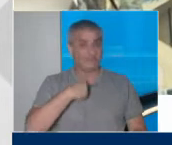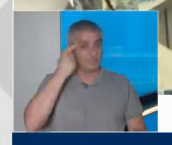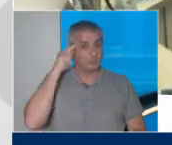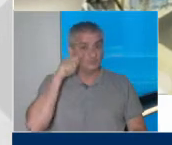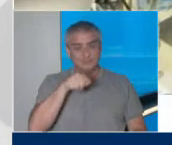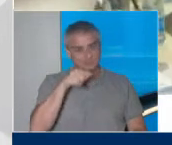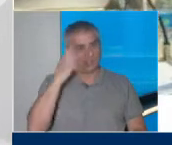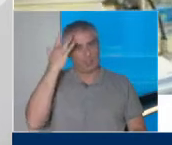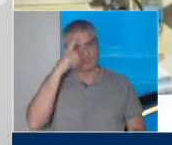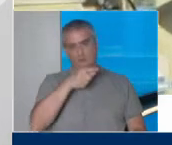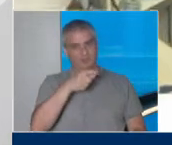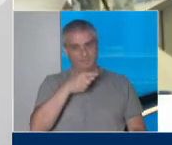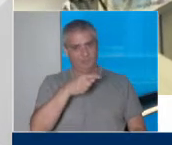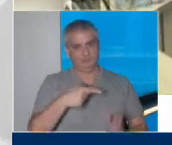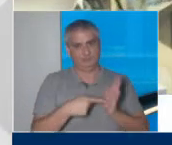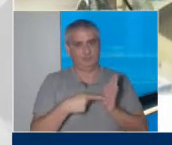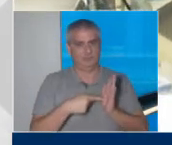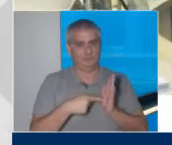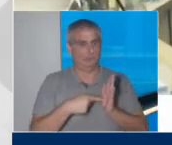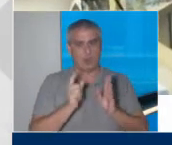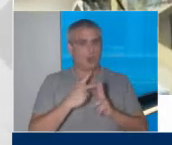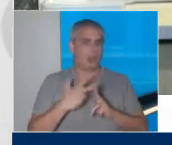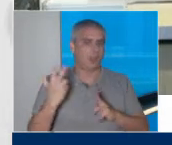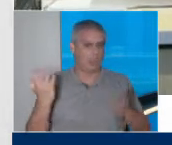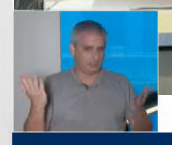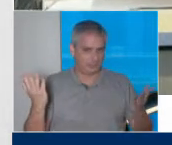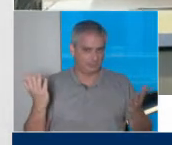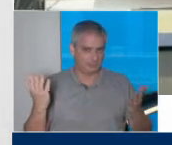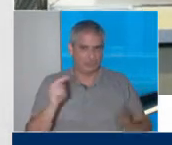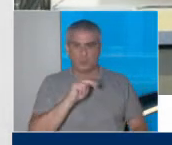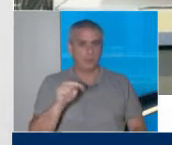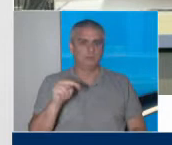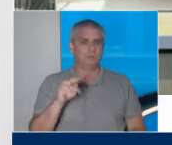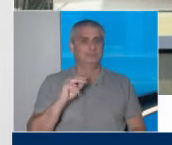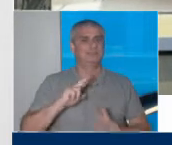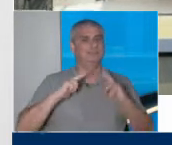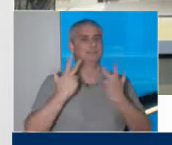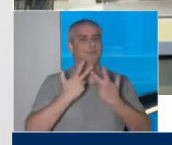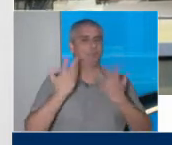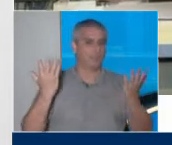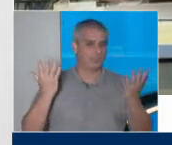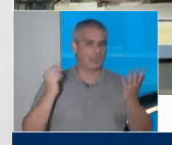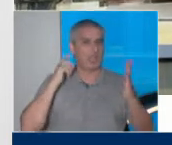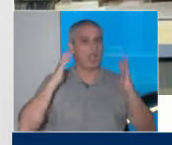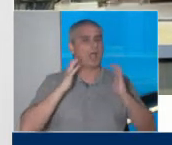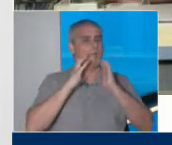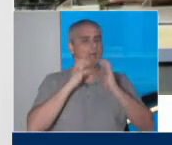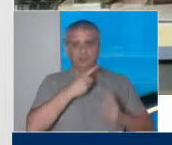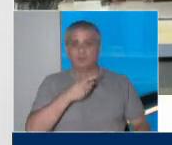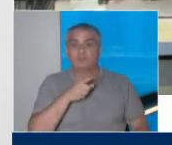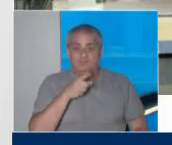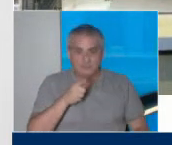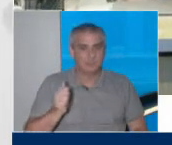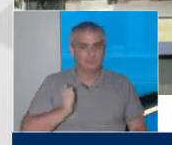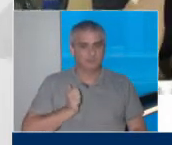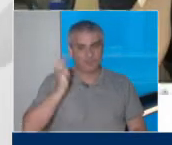שזו המחשבה שעומדת מאחורי הדברים, לאו דווקא העניין הציבורי, ההד התקשורתי, בזה